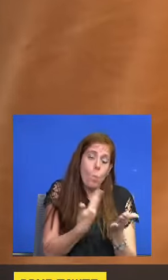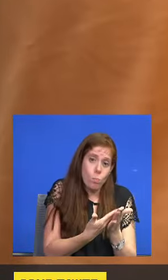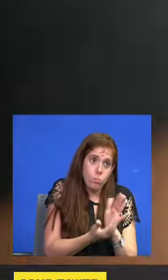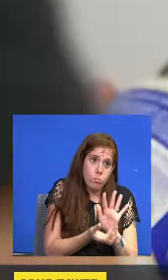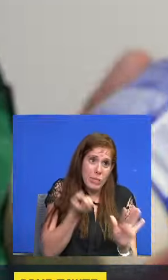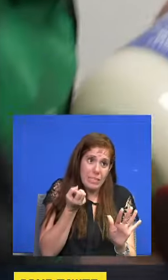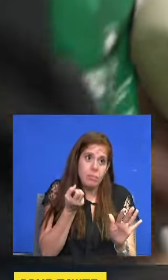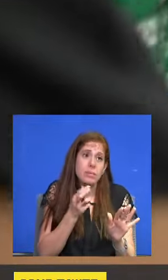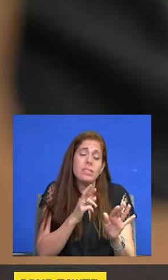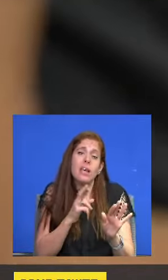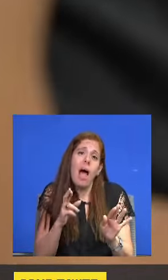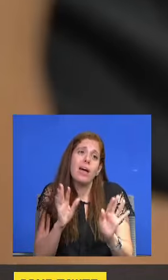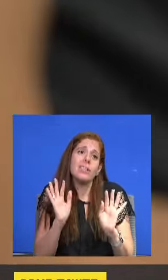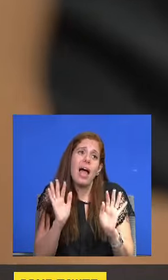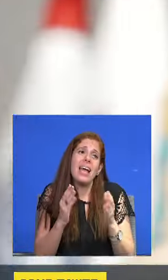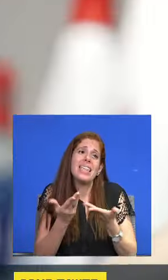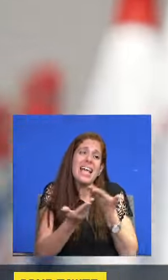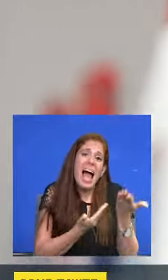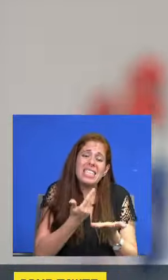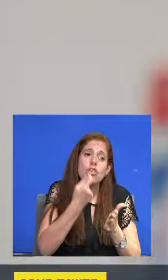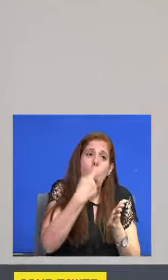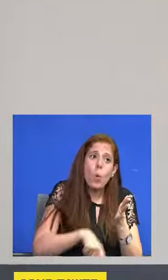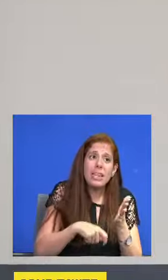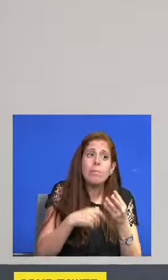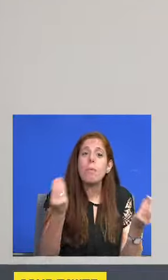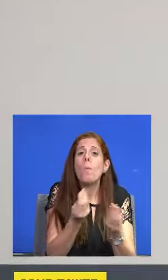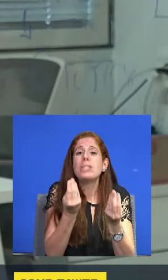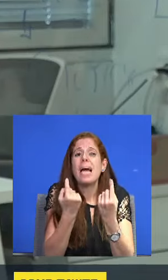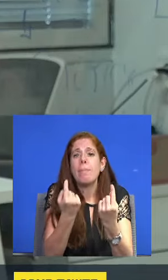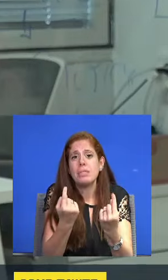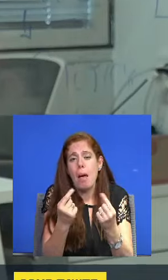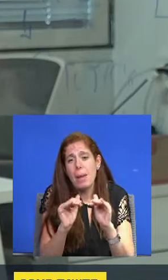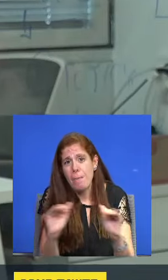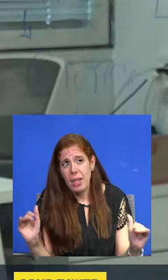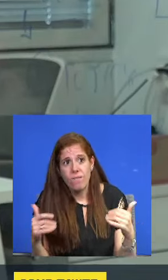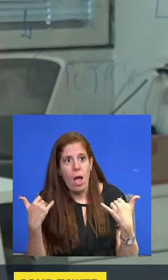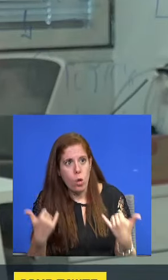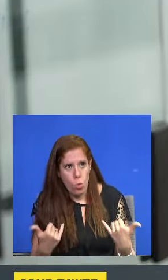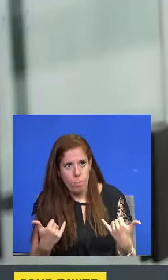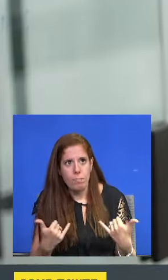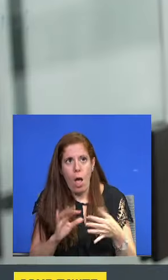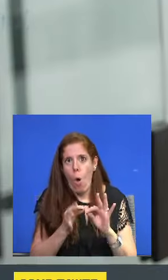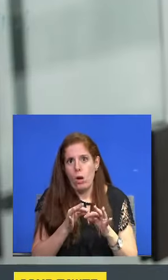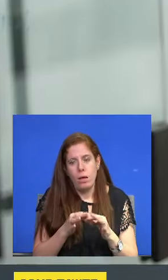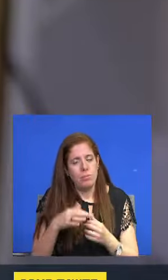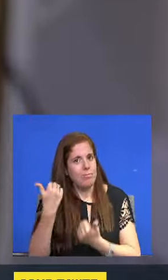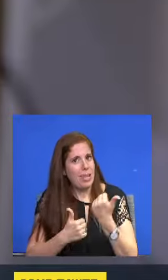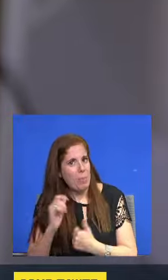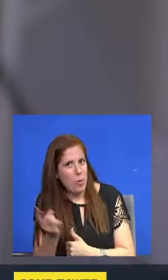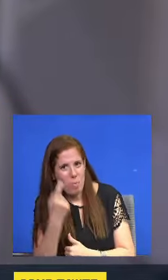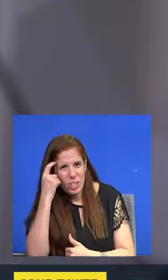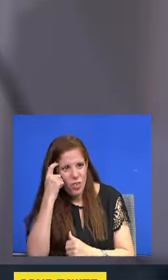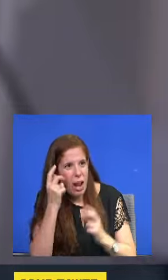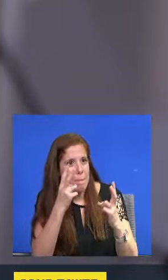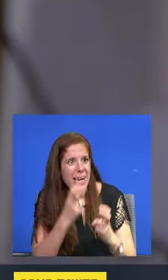הידיים ואת האינטראקציה של הקונים עם המוצרים עצמם על המדף. היום האונליין נותן תחרות לכולם, כי אם תחשוב על איזושהי אפליקציה